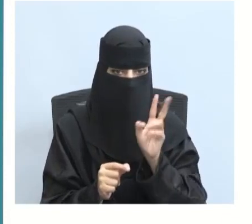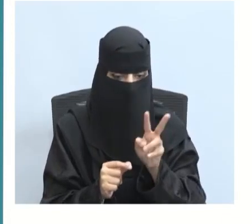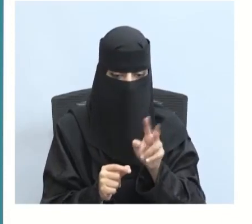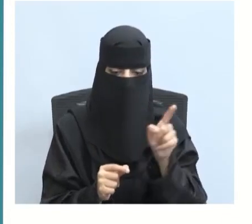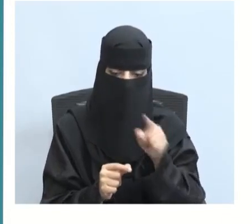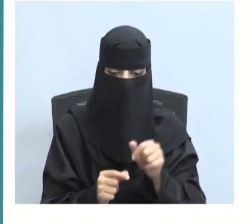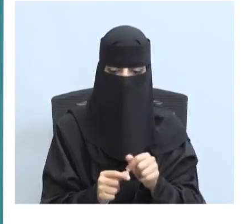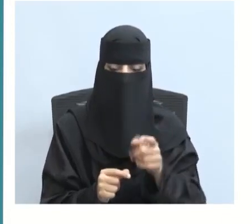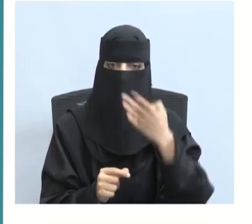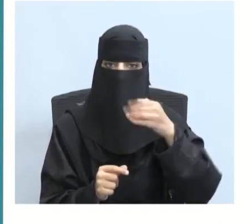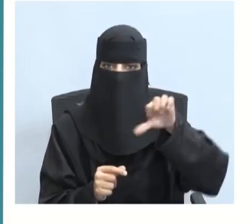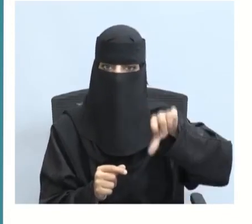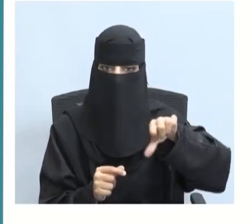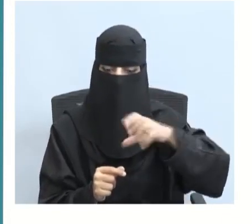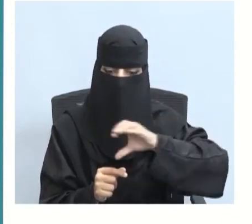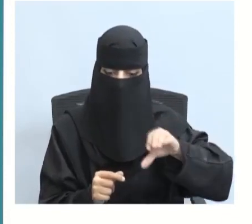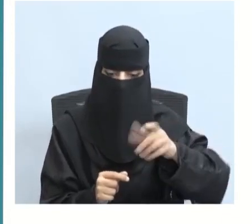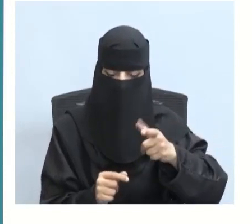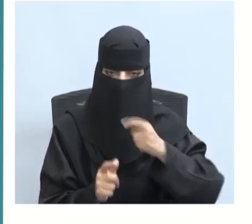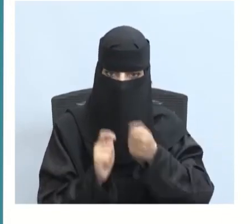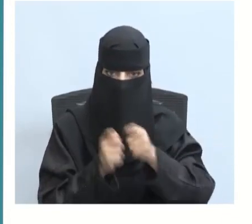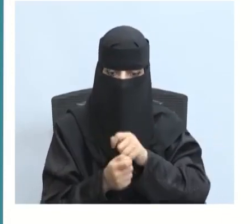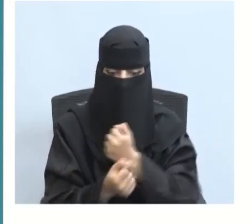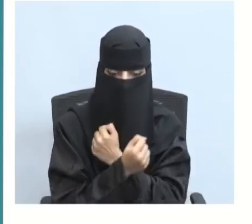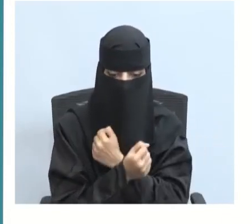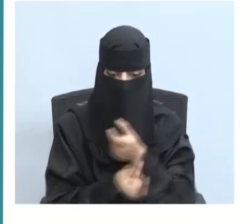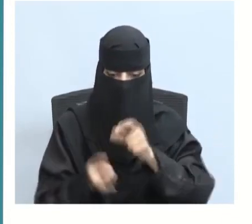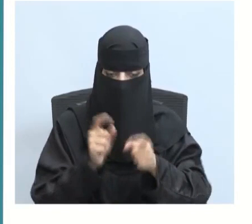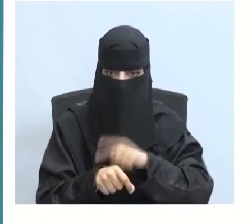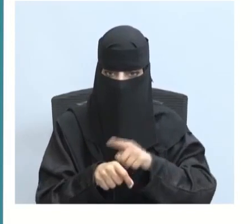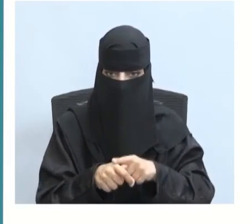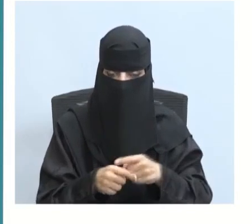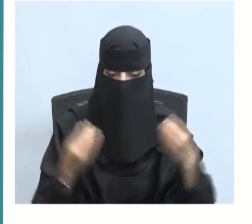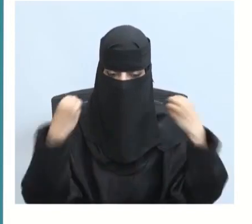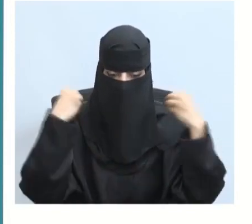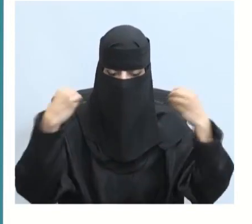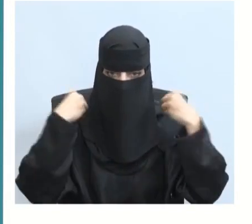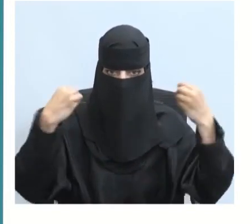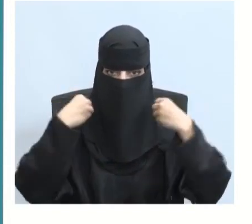تتحول الطاقه الكيميائيه في العضلات الى طاقه حركيه نعم